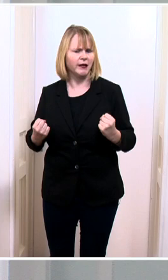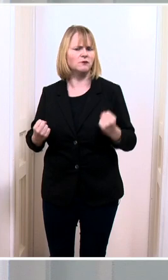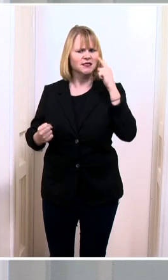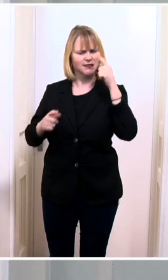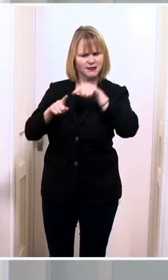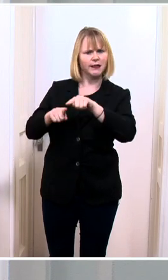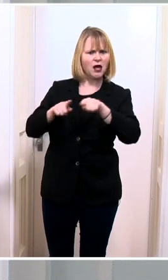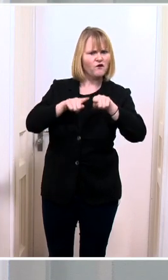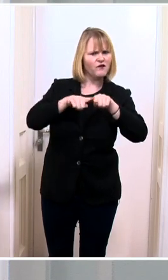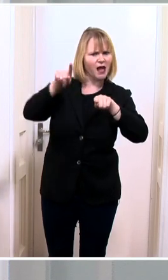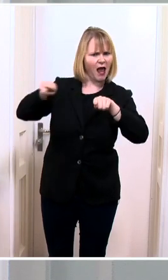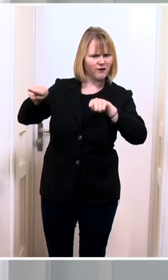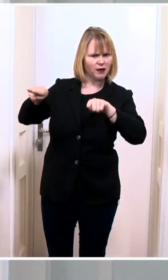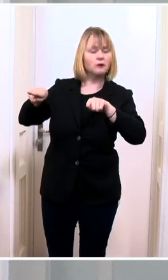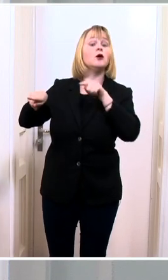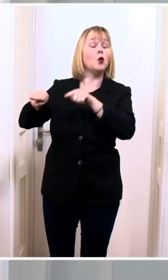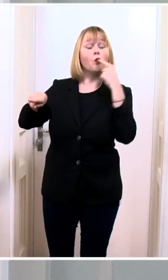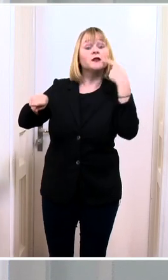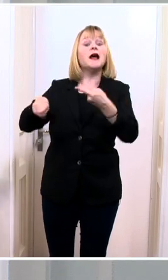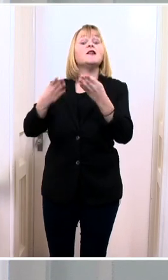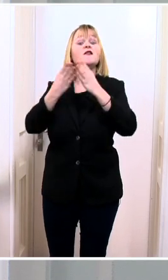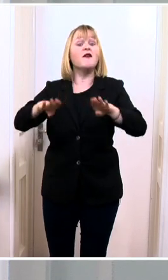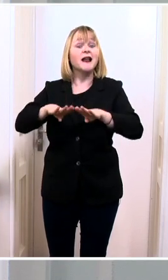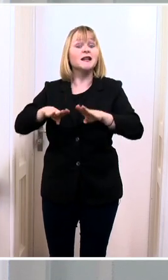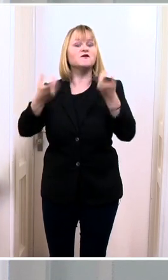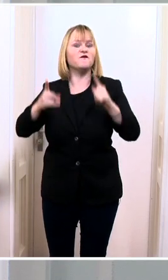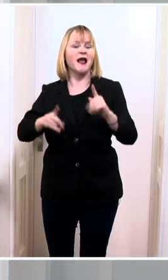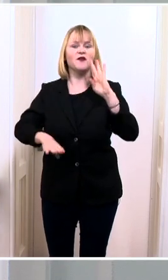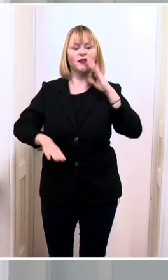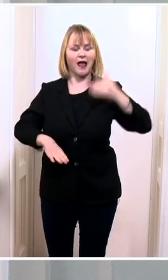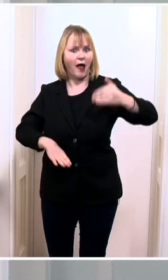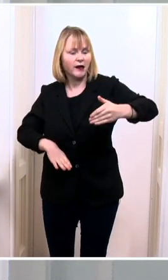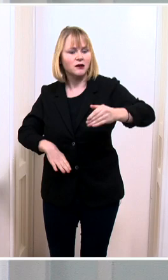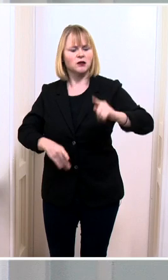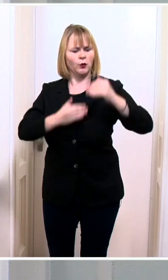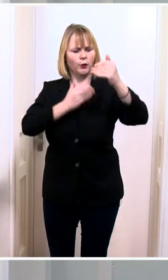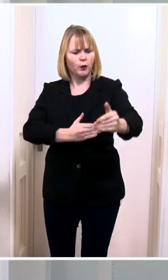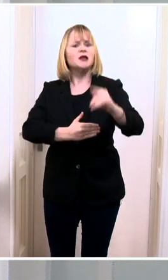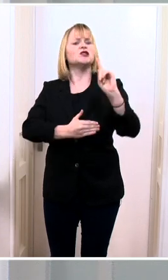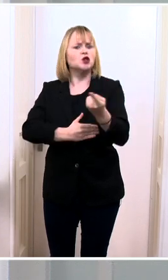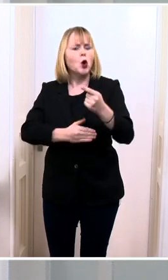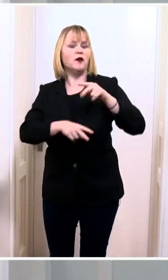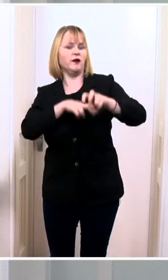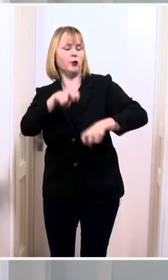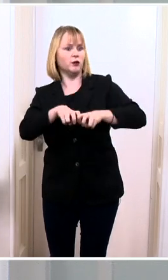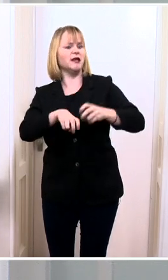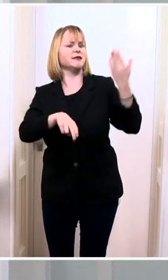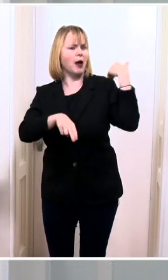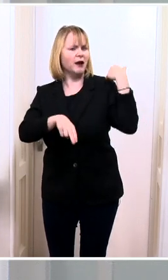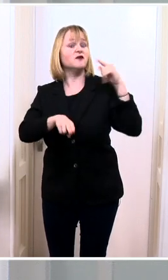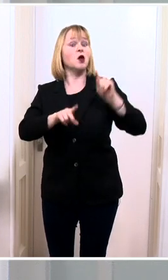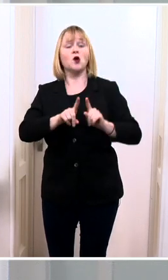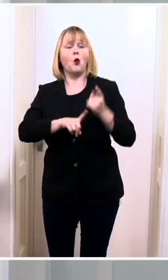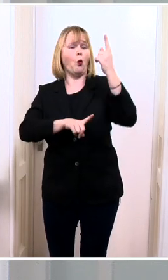ruhige Zeit über die Weihnachtsfeiertage sollte deshalb genutzt werden, um unsere hohen Fallzahlen deutlich zu